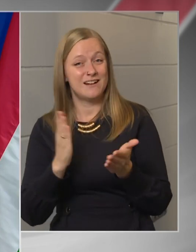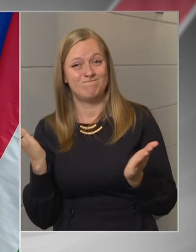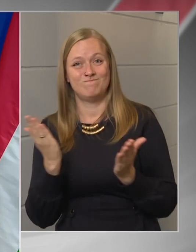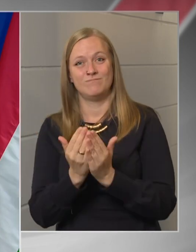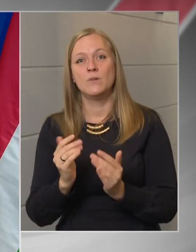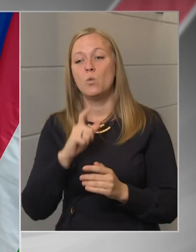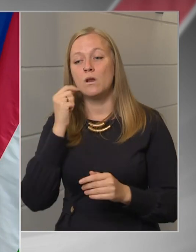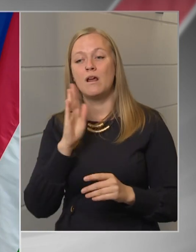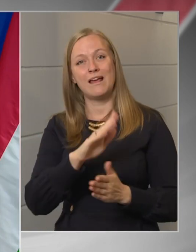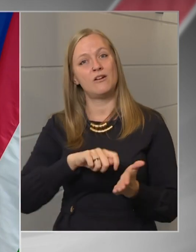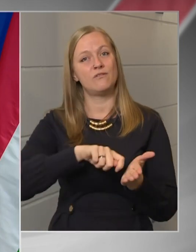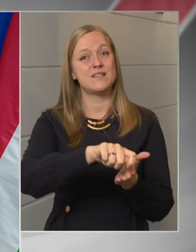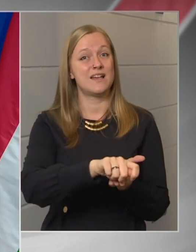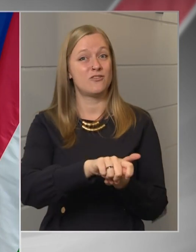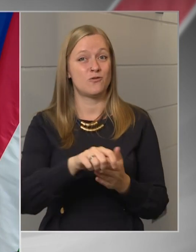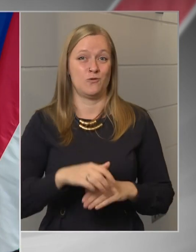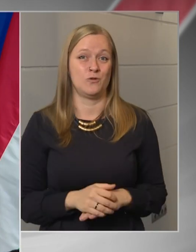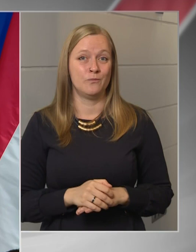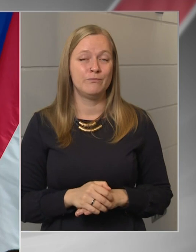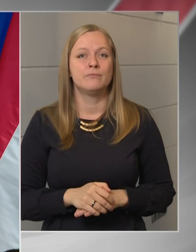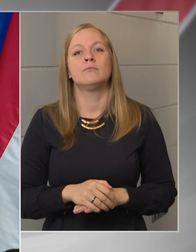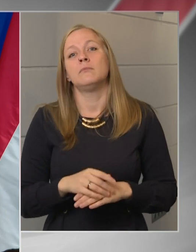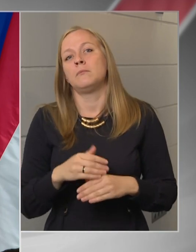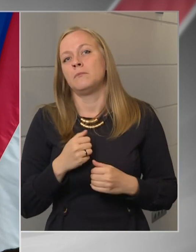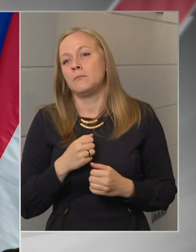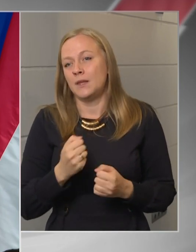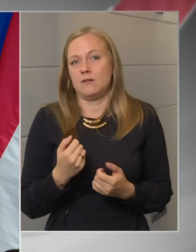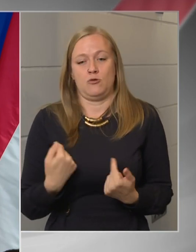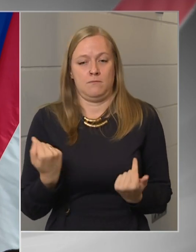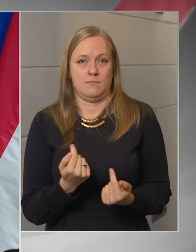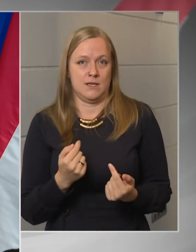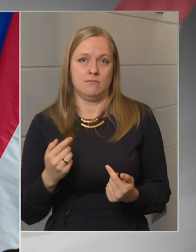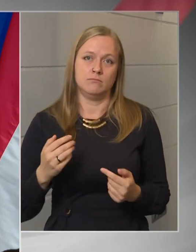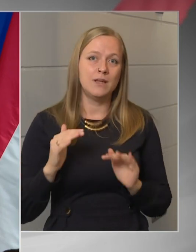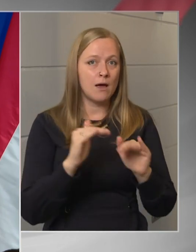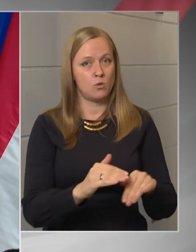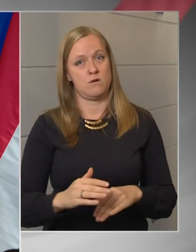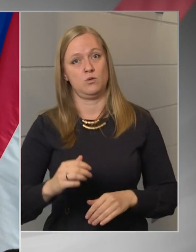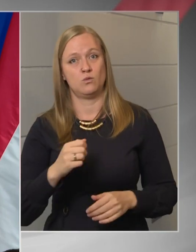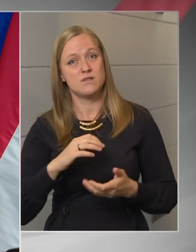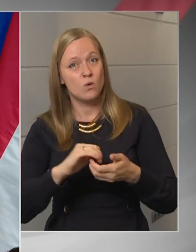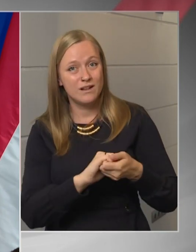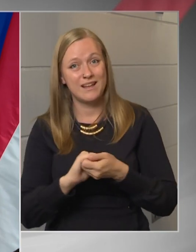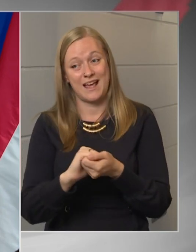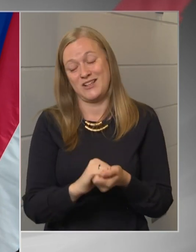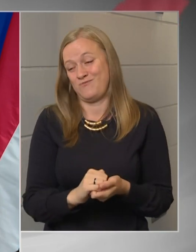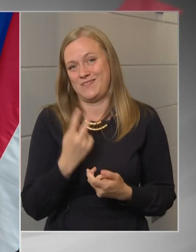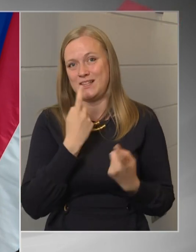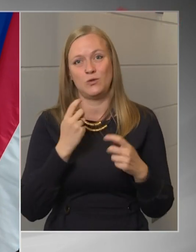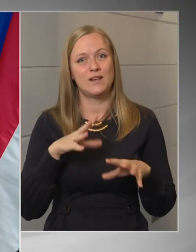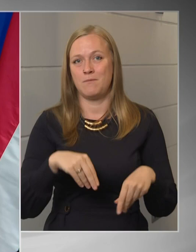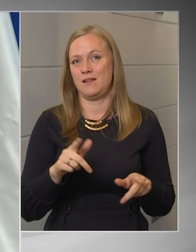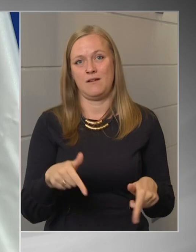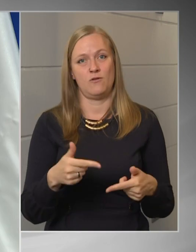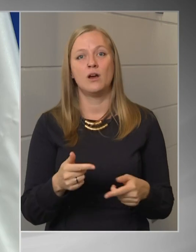Ukrajnának. Miközben Ukrajnával számtalan területen vagyunk támogatóak és szolygálisak. Úgy gondoljuk, hogy nem elfogadható, hogy a